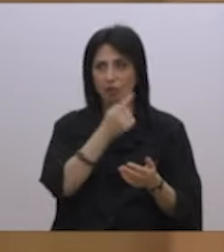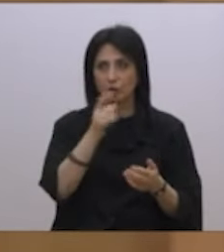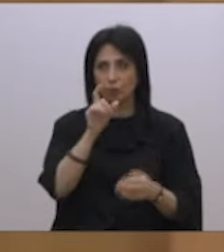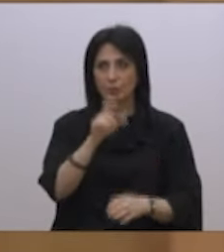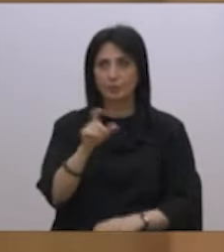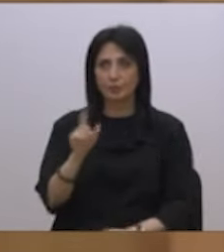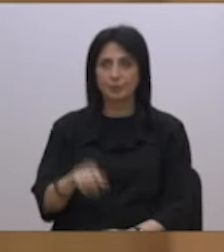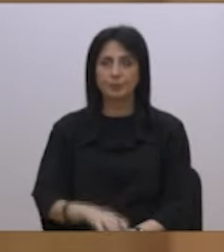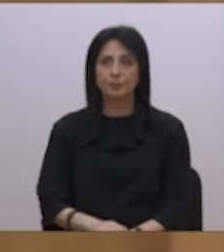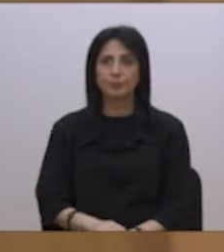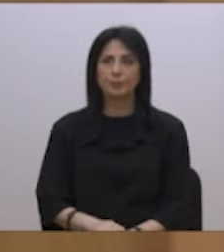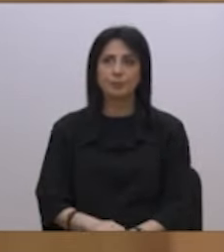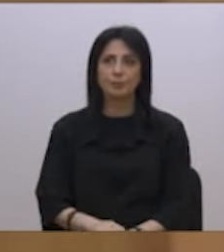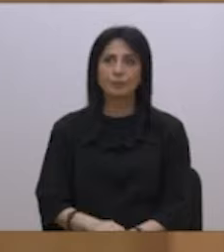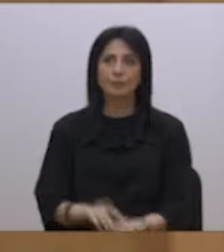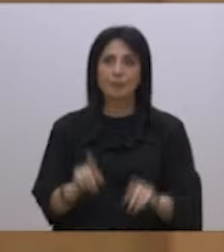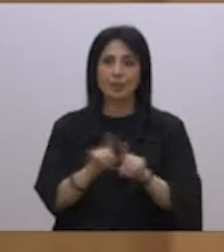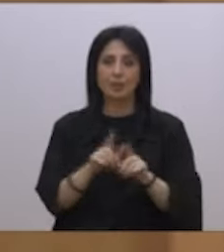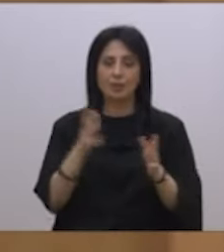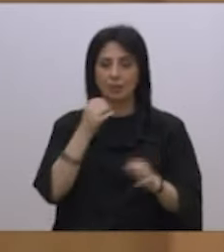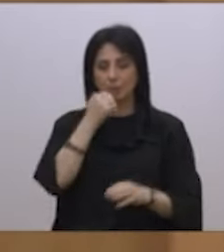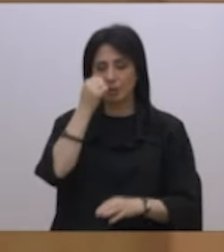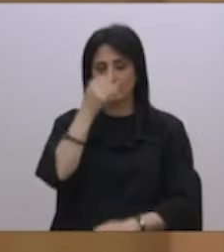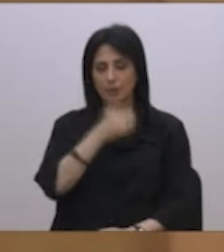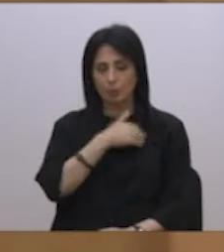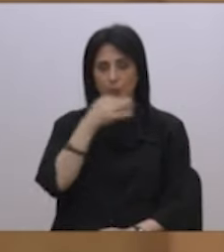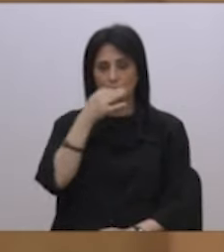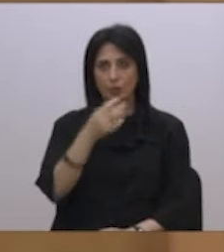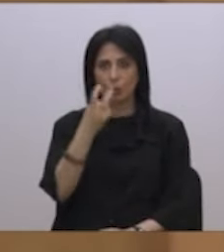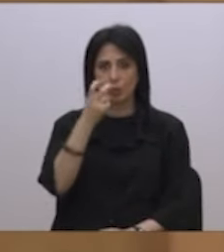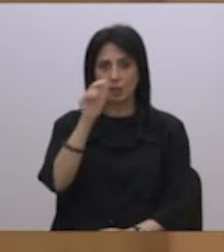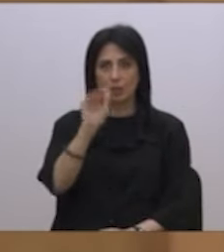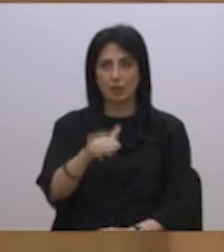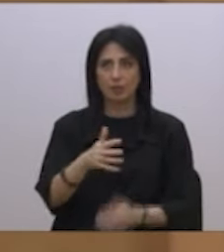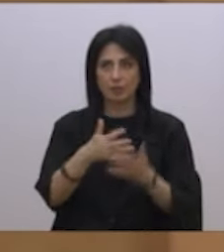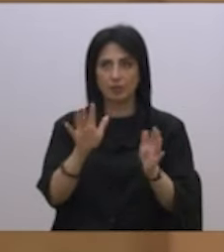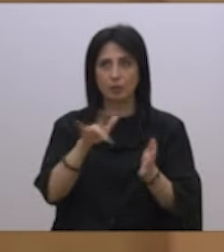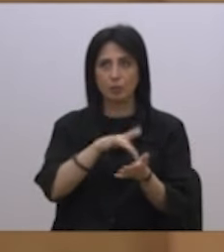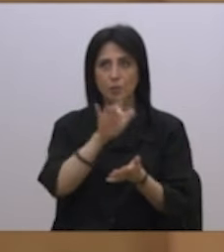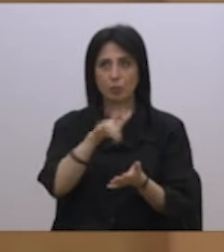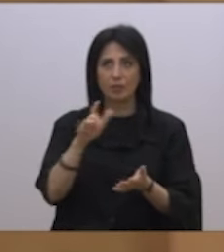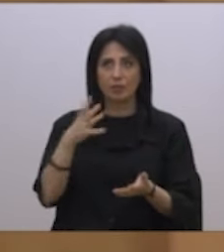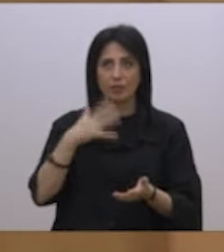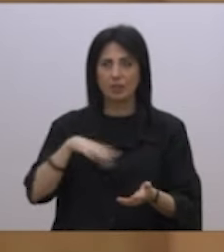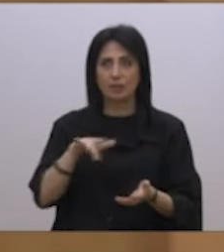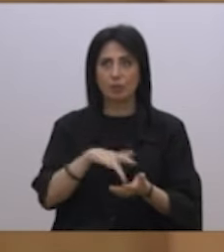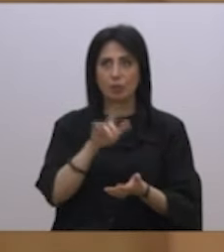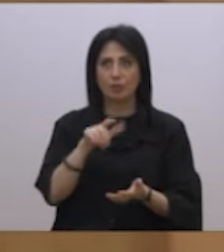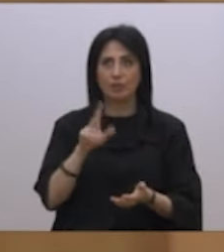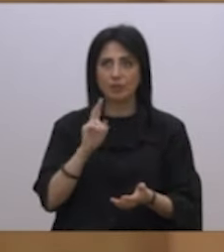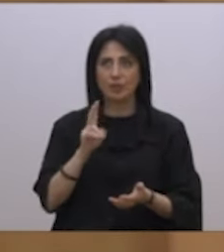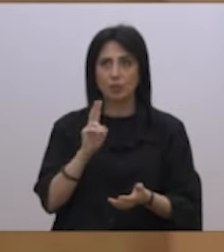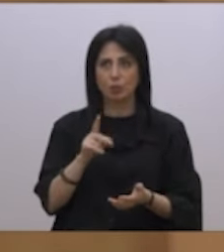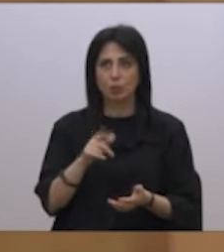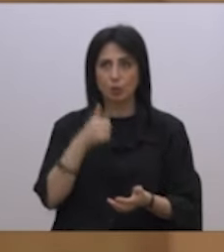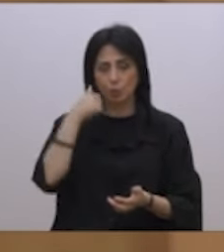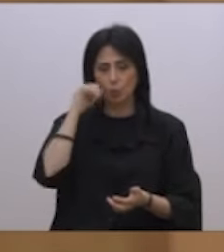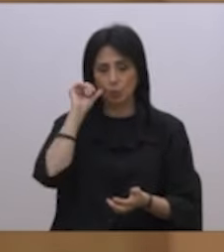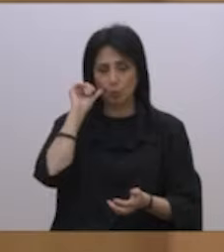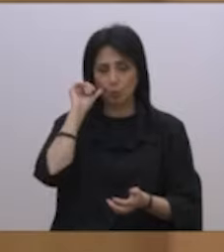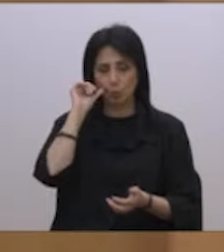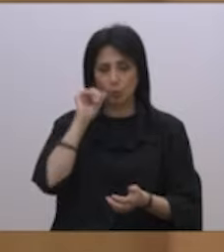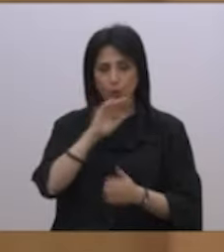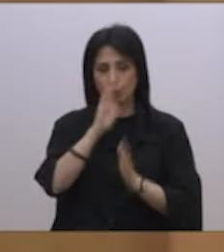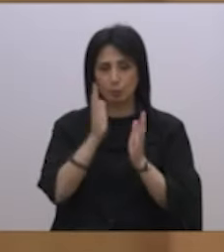მათგანს. ასევე დიდი მადლობა მინდა უთხრა იმ 200,000-ზე მეტ მოქალაქეს, საქართველოს მოქალაქეს, რომელმაც გუშინ